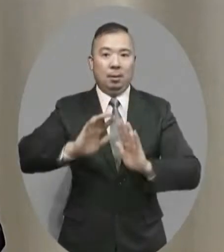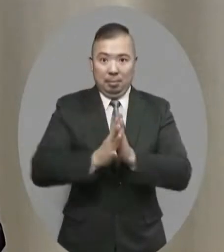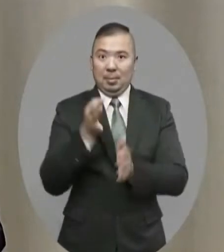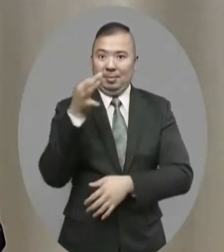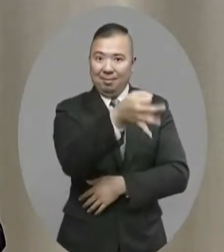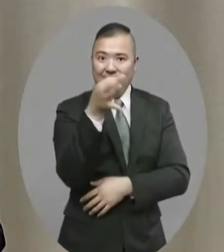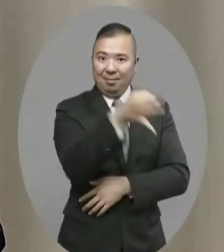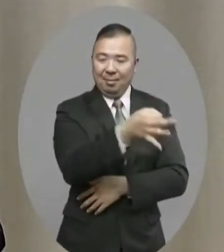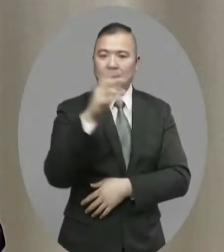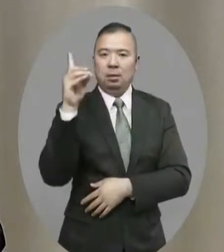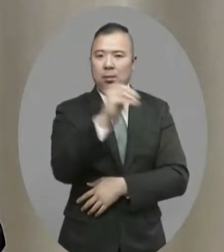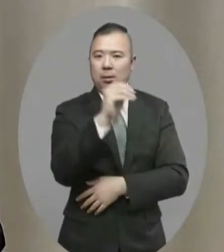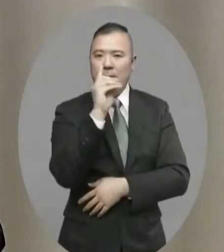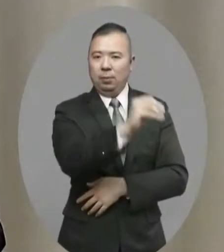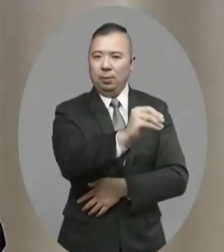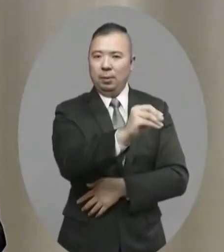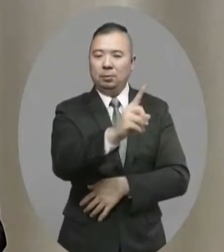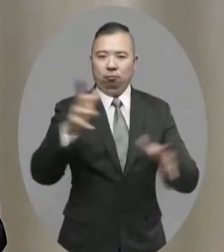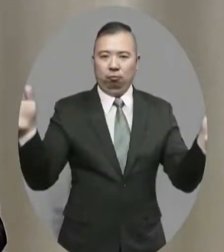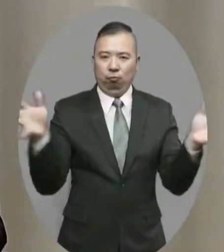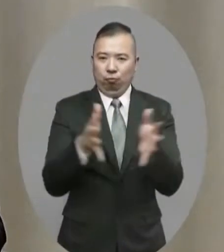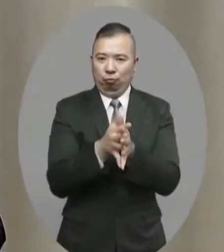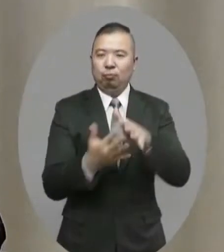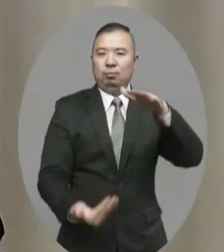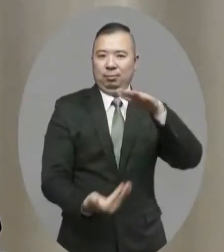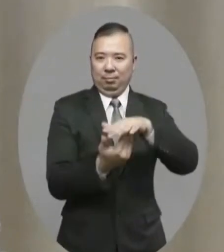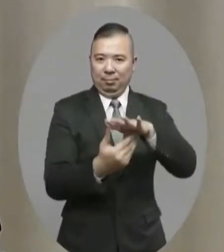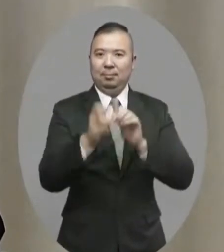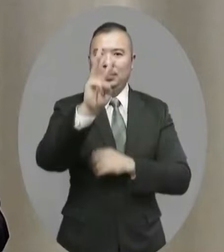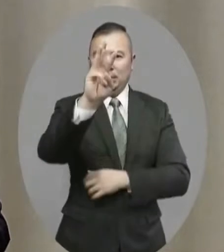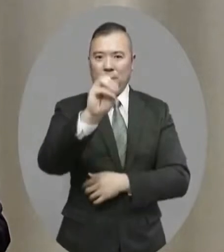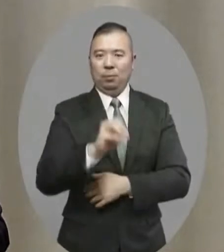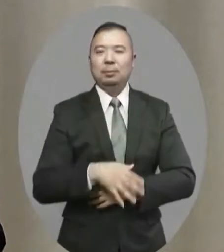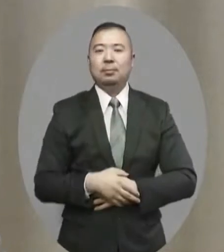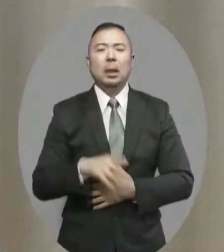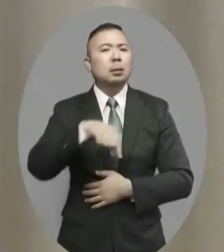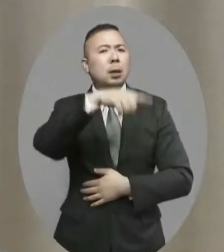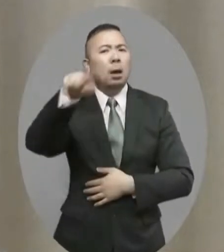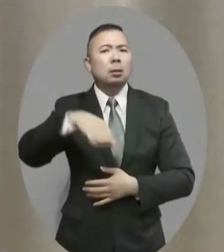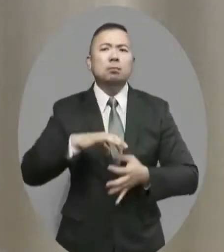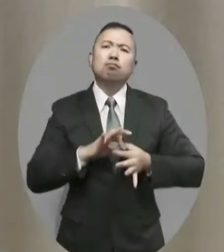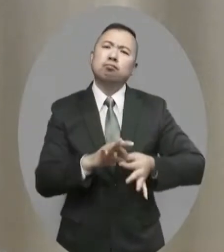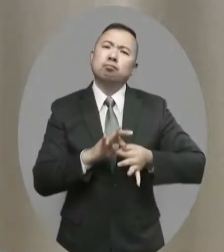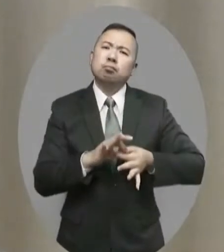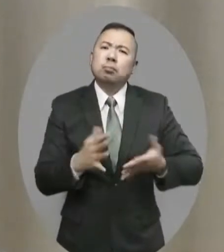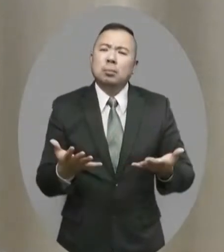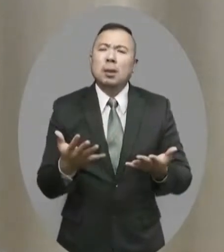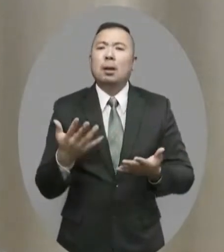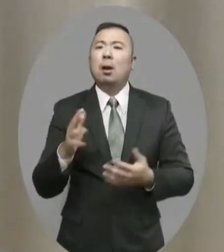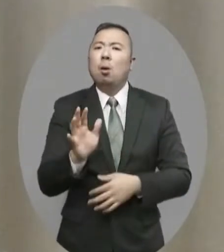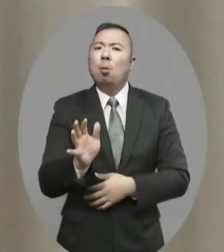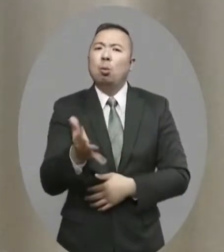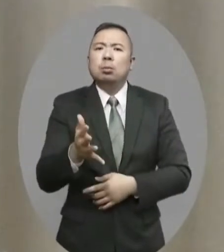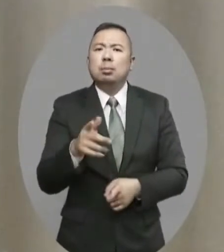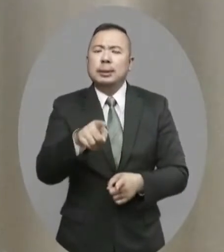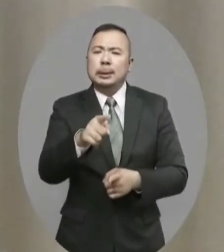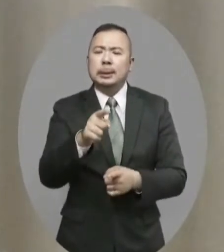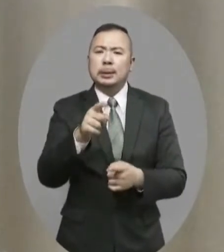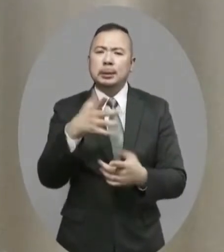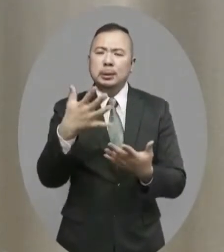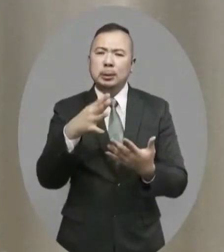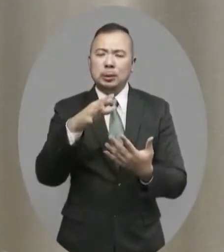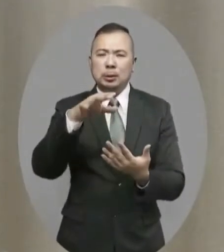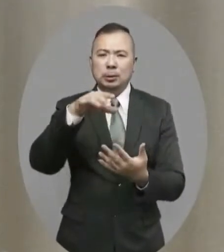10000元，一共补助30000。那各位都会关心说，为什么要把这个线设在